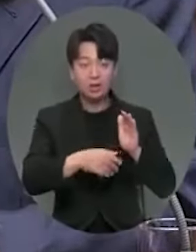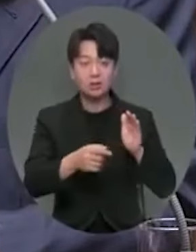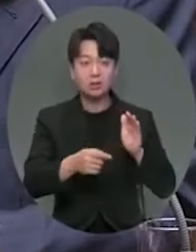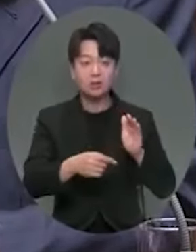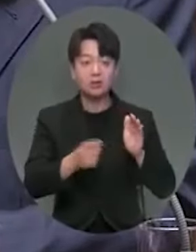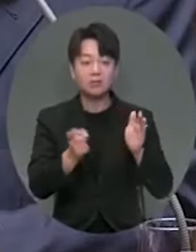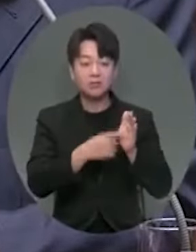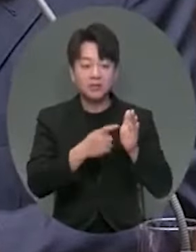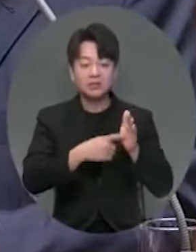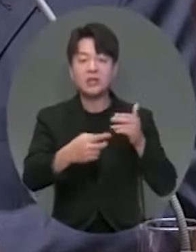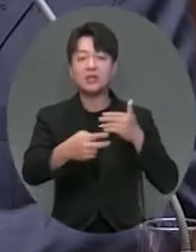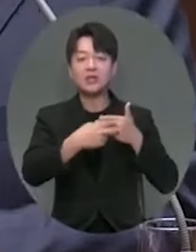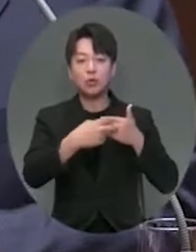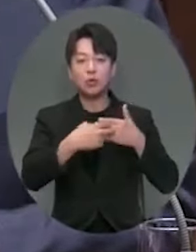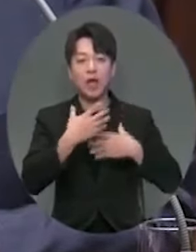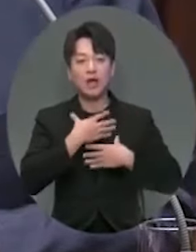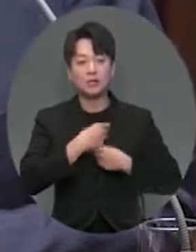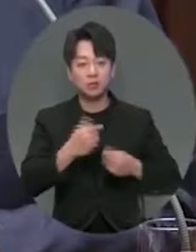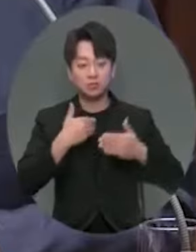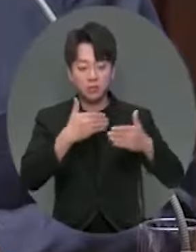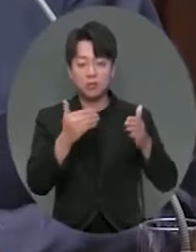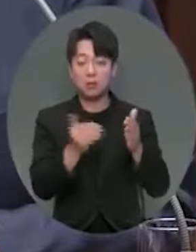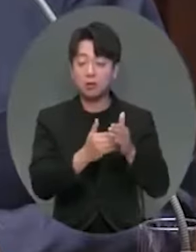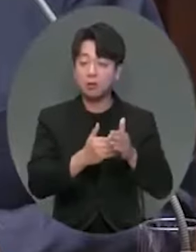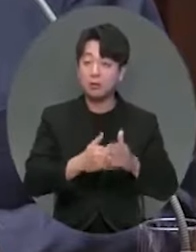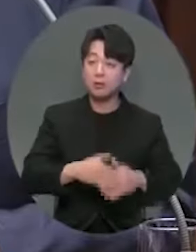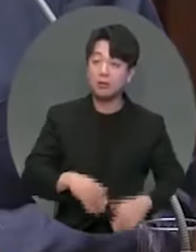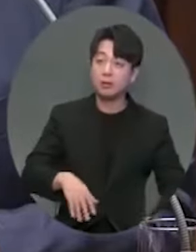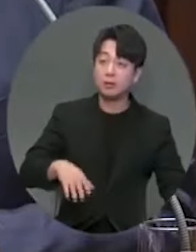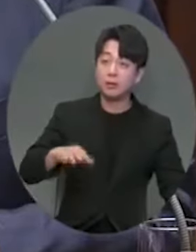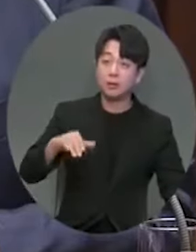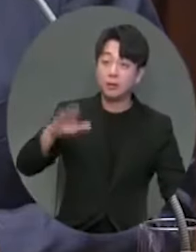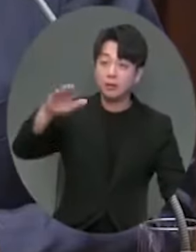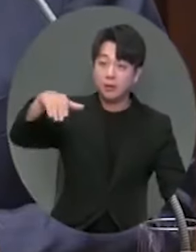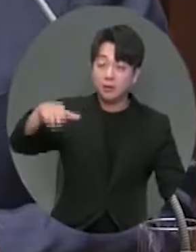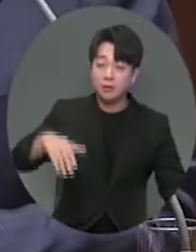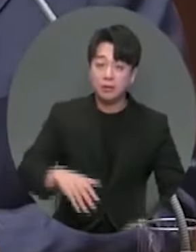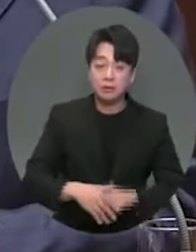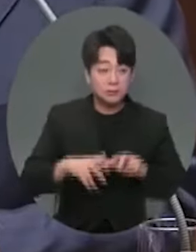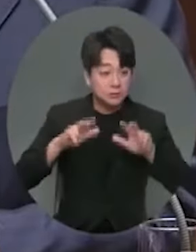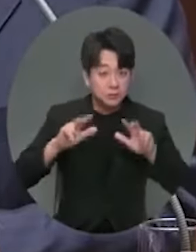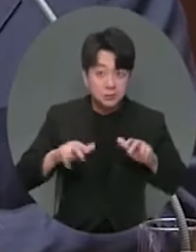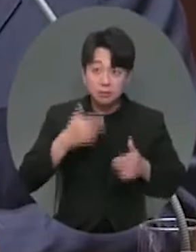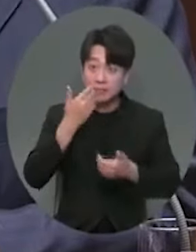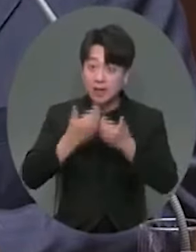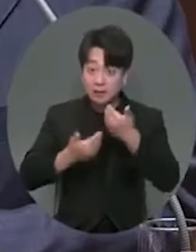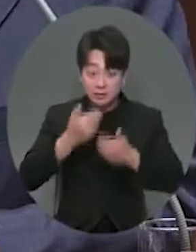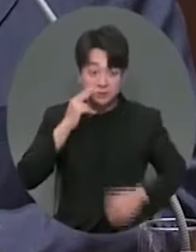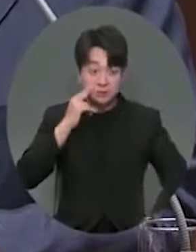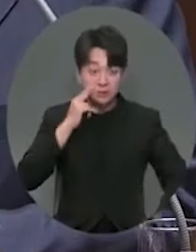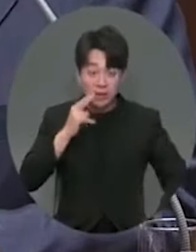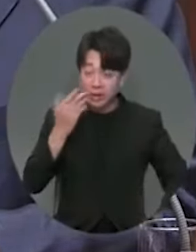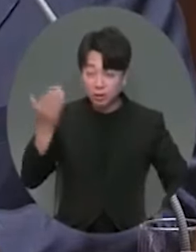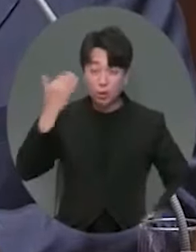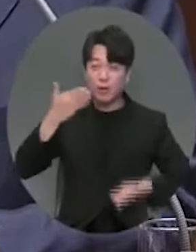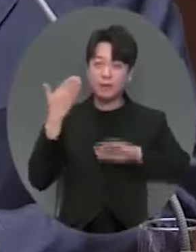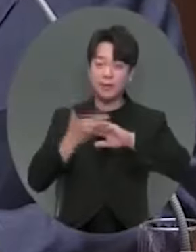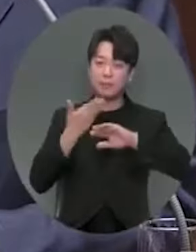의사들이 지켰습니다. 그러나 이 모양 이 꼴은 아니었어요.